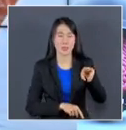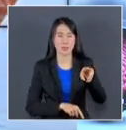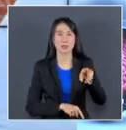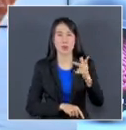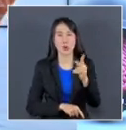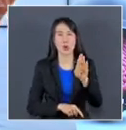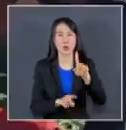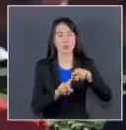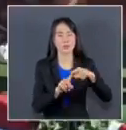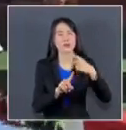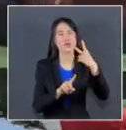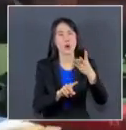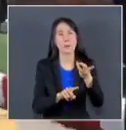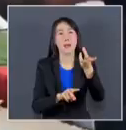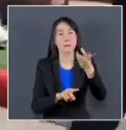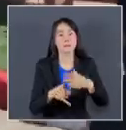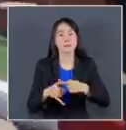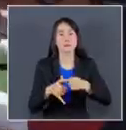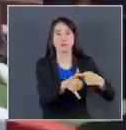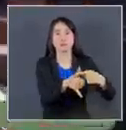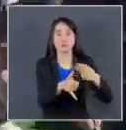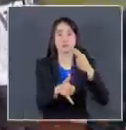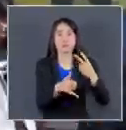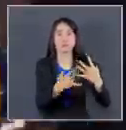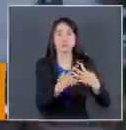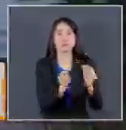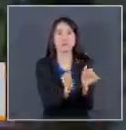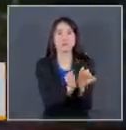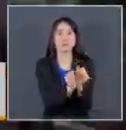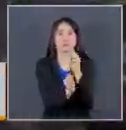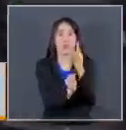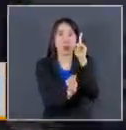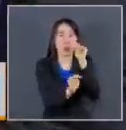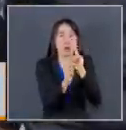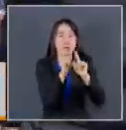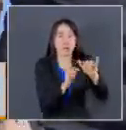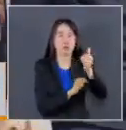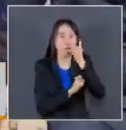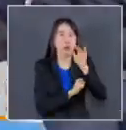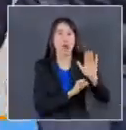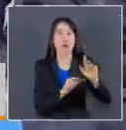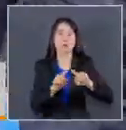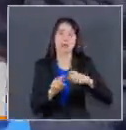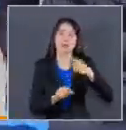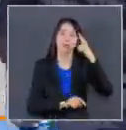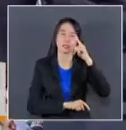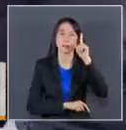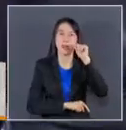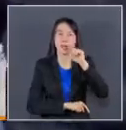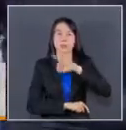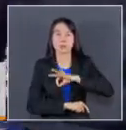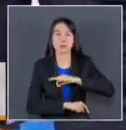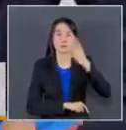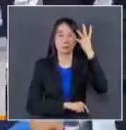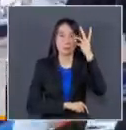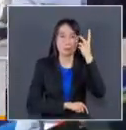ได้ 2-3 เดือนเนี่ยฉุดไปกักขังเอาไว้ไม่ให้ติดต่อแม ่ คุณแม่เนี่ยกังวลกลัวลูกสาวจะถูกทำร้ายนะคะก็เลยพ